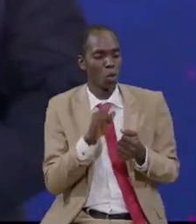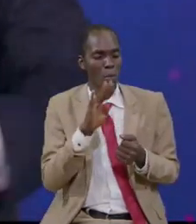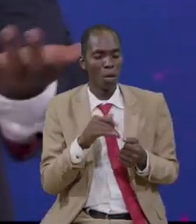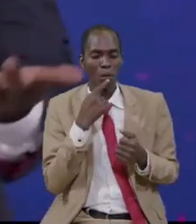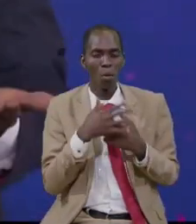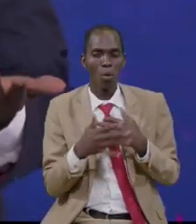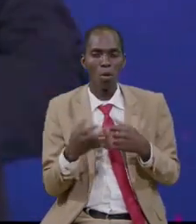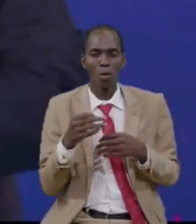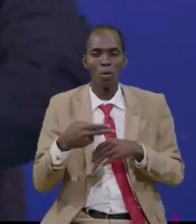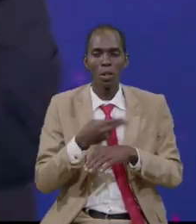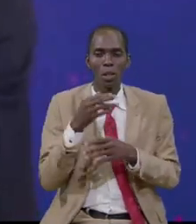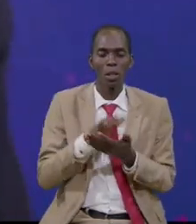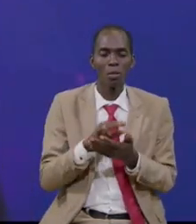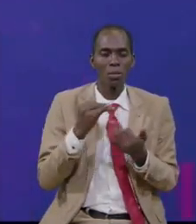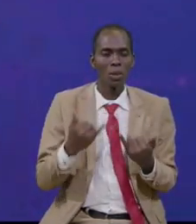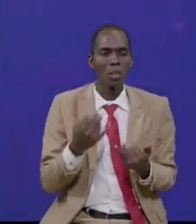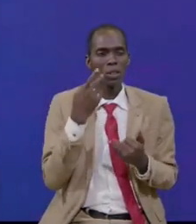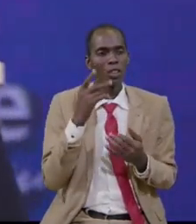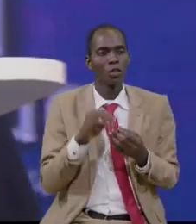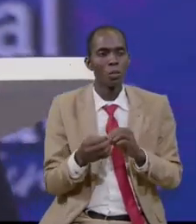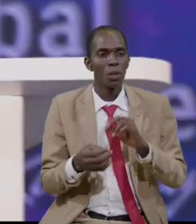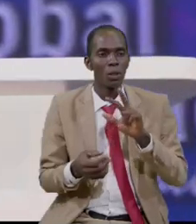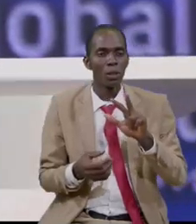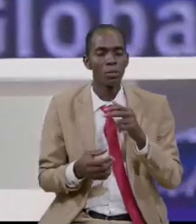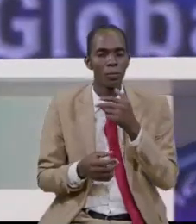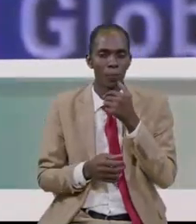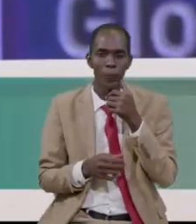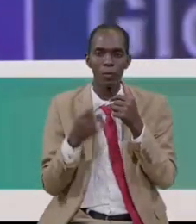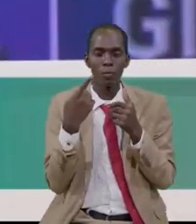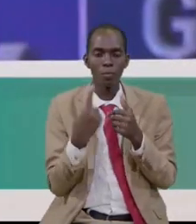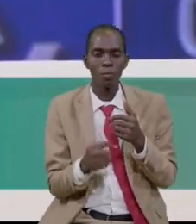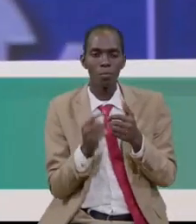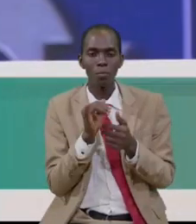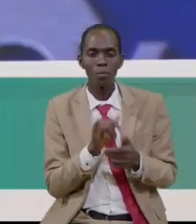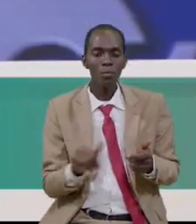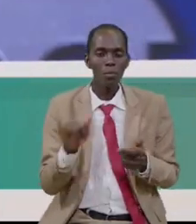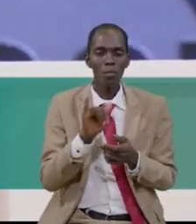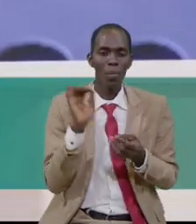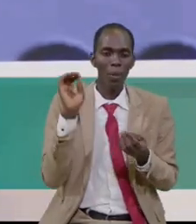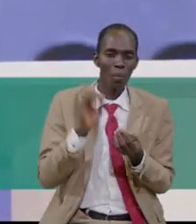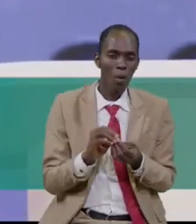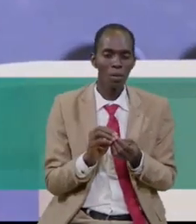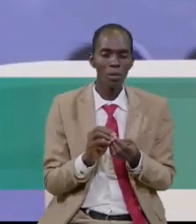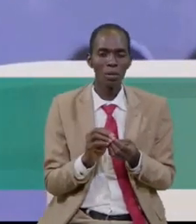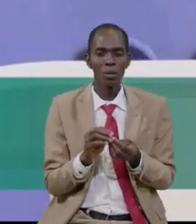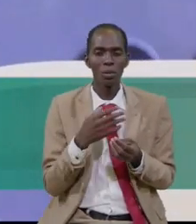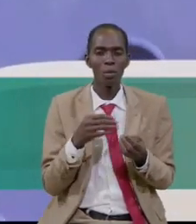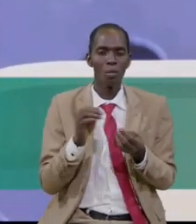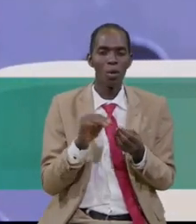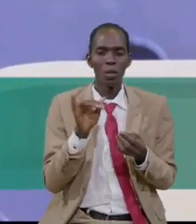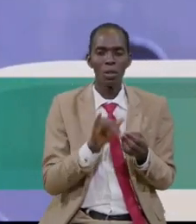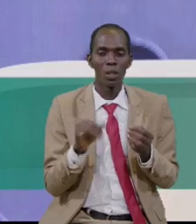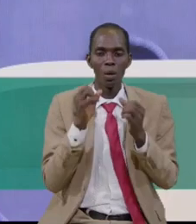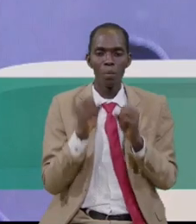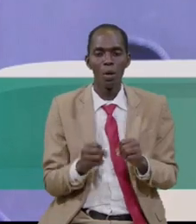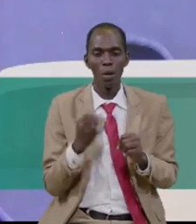élément maintenant, c'est la puissance extraordinaire. La puissance extraordinaire du Dieu, du